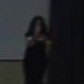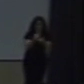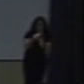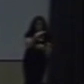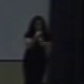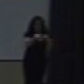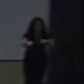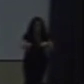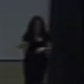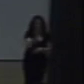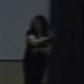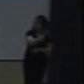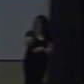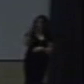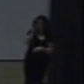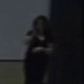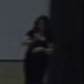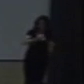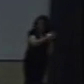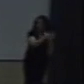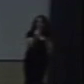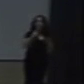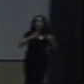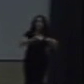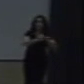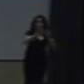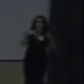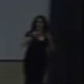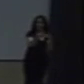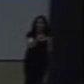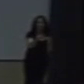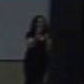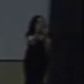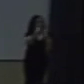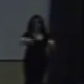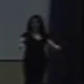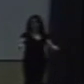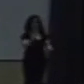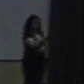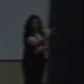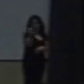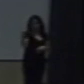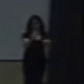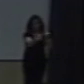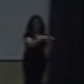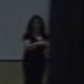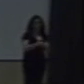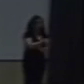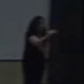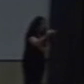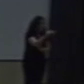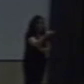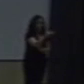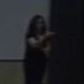de dir és que els usuaris d'internet són molt diversos, vull dir, no hi ha una tipologia, no? Llavors hi ha gent que està motivada per